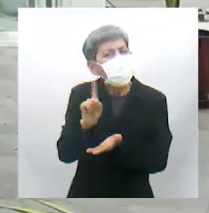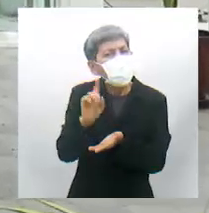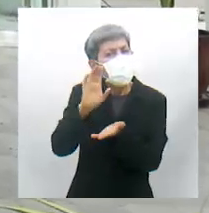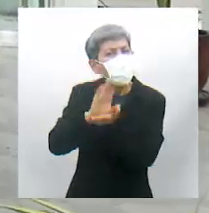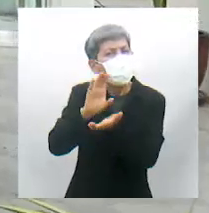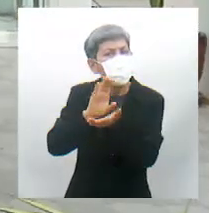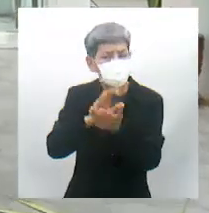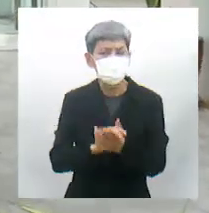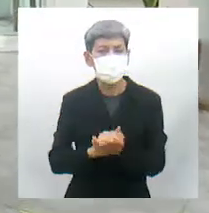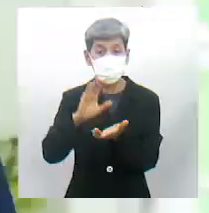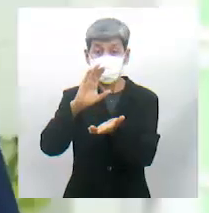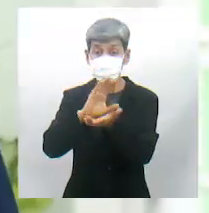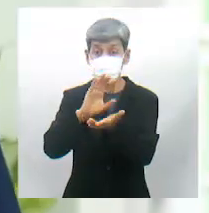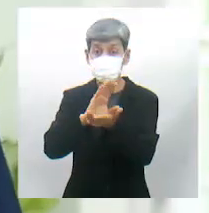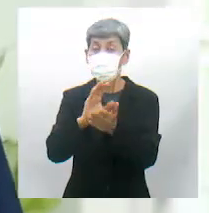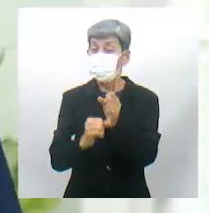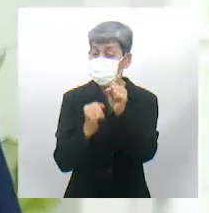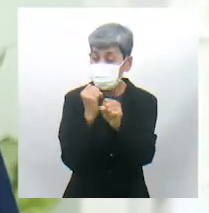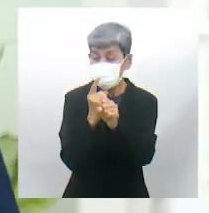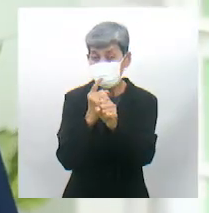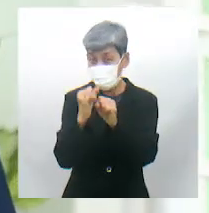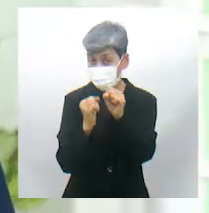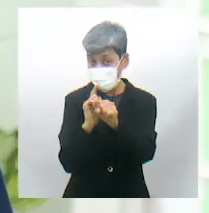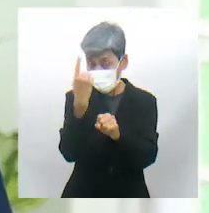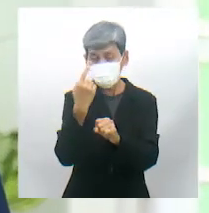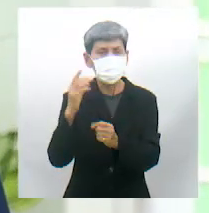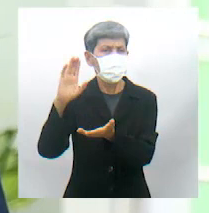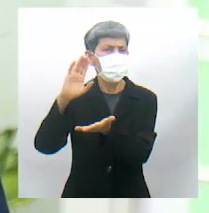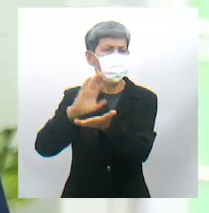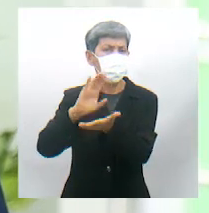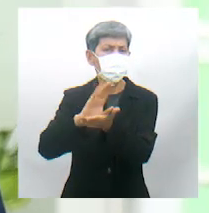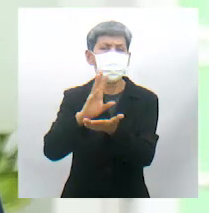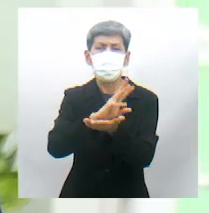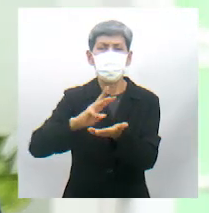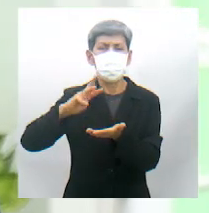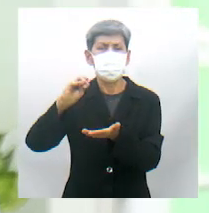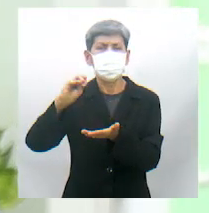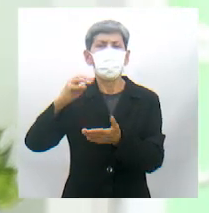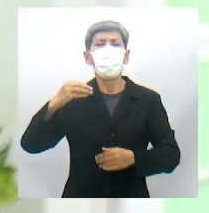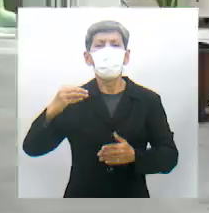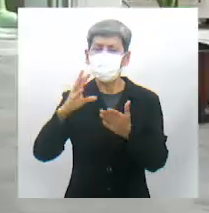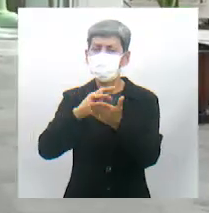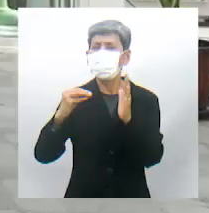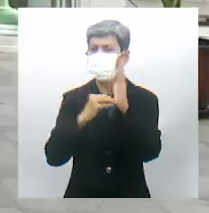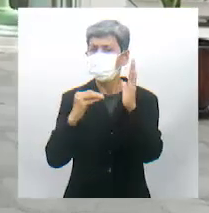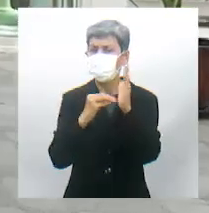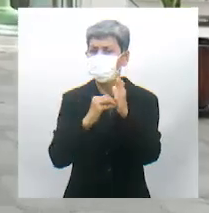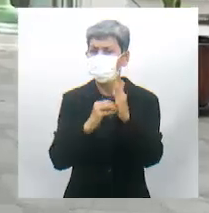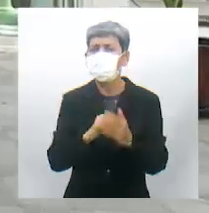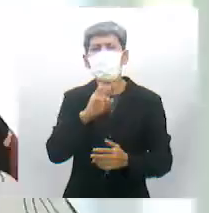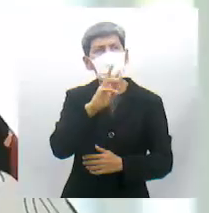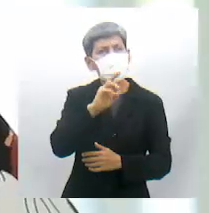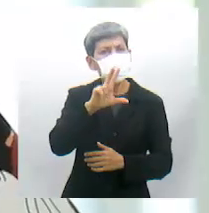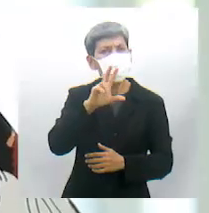นุนจากใครบ้างครับ อ๋อได้ปีแรกเลยครับได้มาจากมหาลัยกรุงเทพครับ63 64